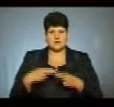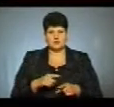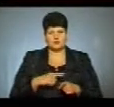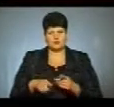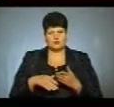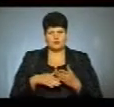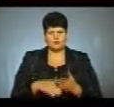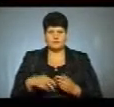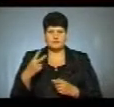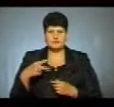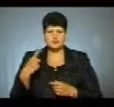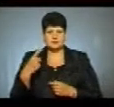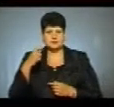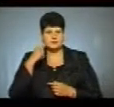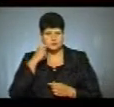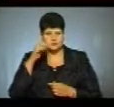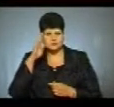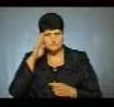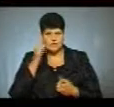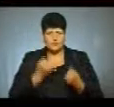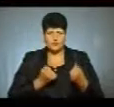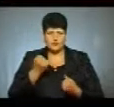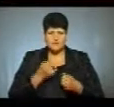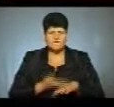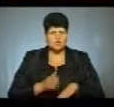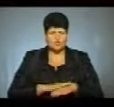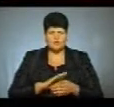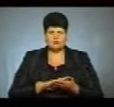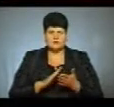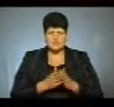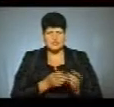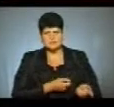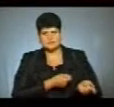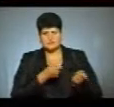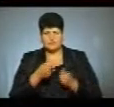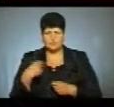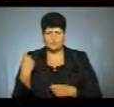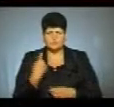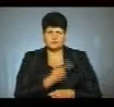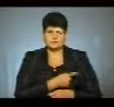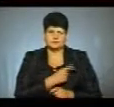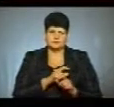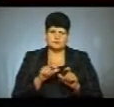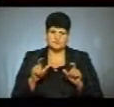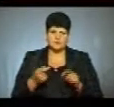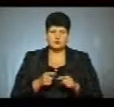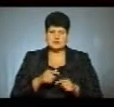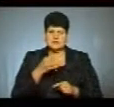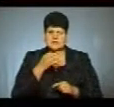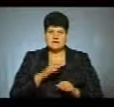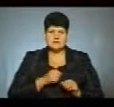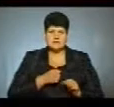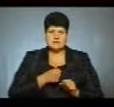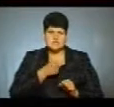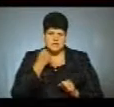допомоги. 21-річного водія мотоцикла у важкому стані доставили до обласної університетської лікарні. Про це повідомила старша